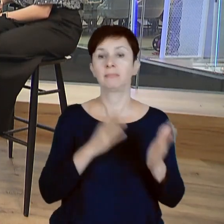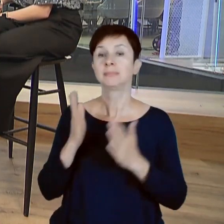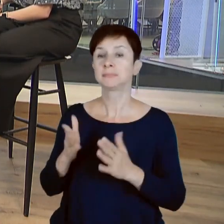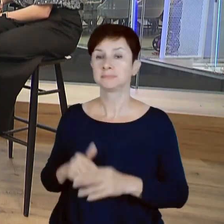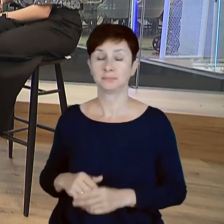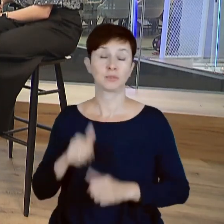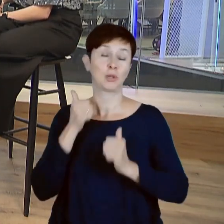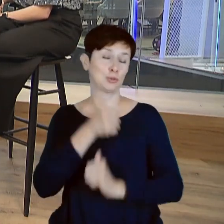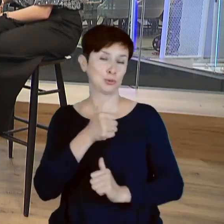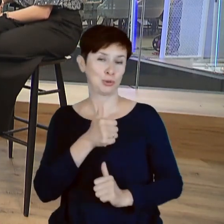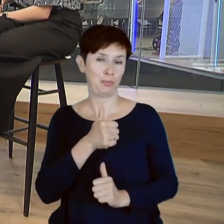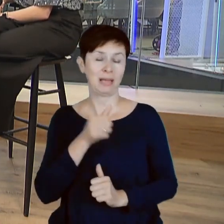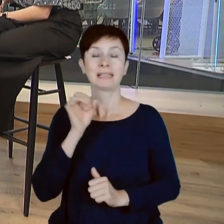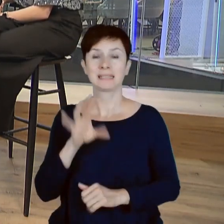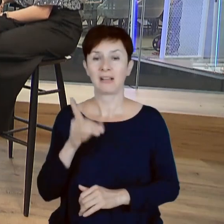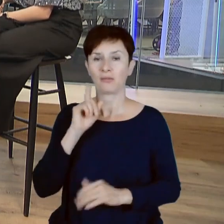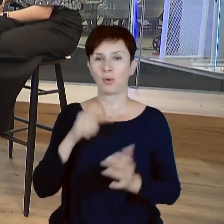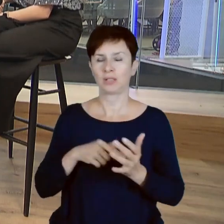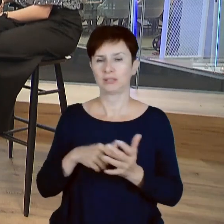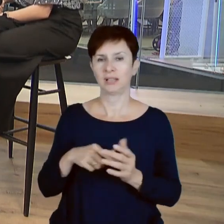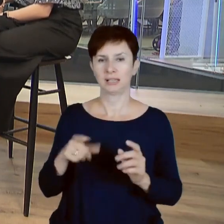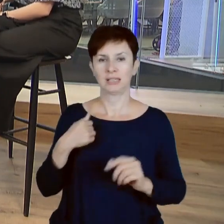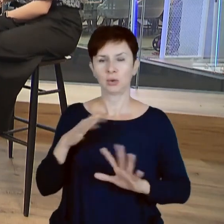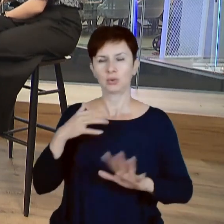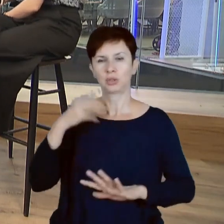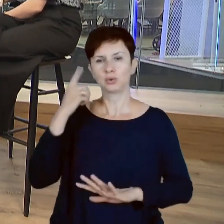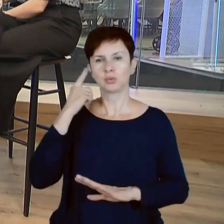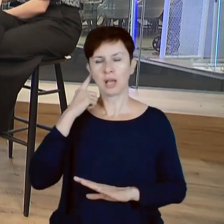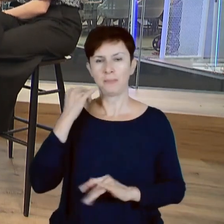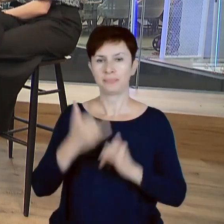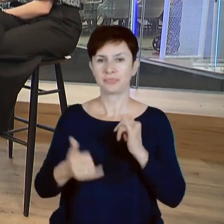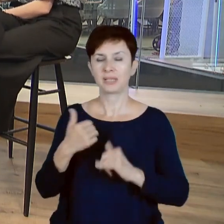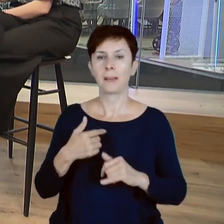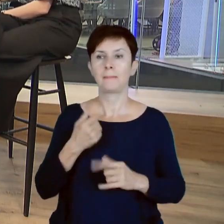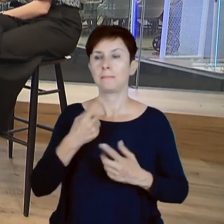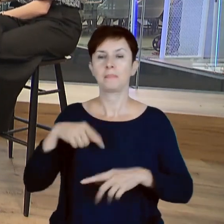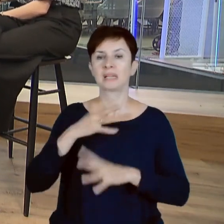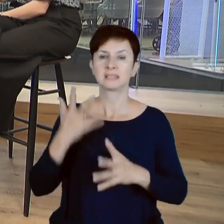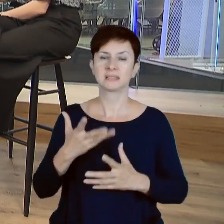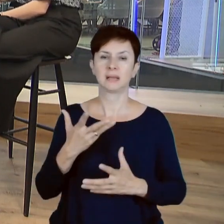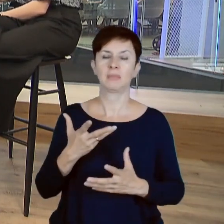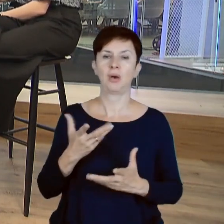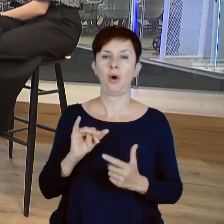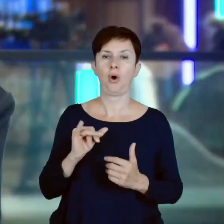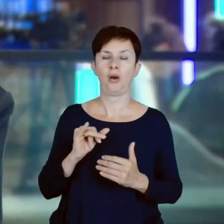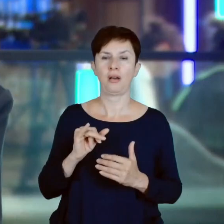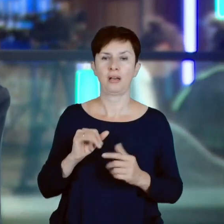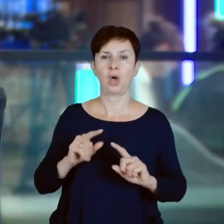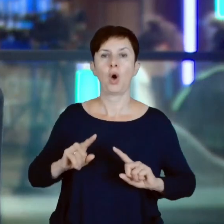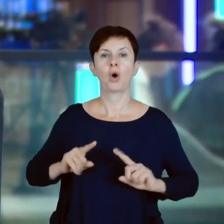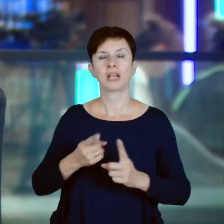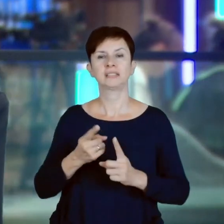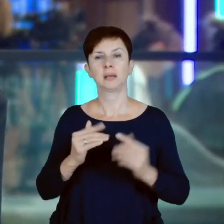dużo właśnie, też dużo ostatnio o tym słyszałam i to jest na pewno, jeżeli chcemy, w ogóle mówimy o jakichś przewagach organizacyjnych, prawda,